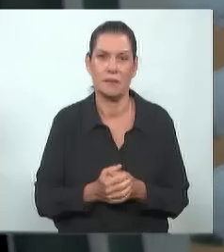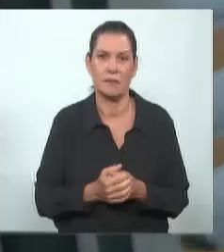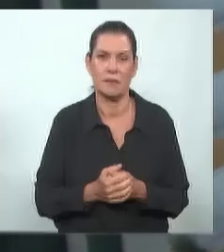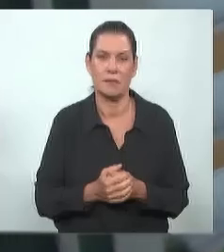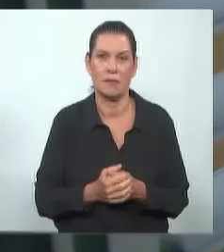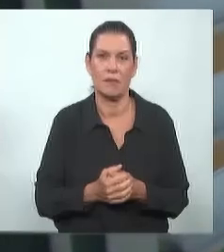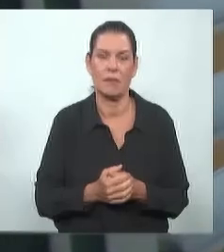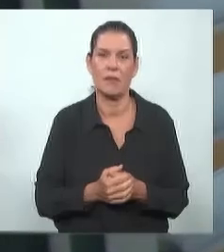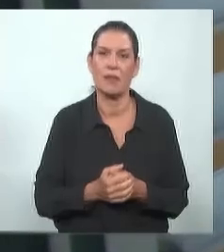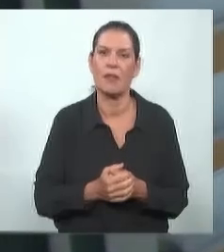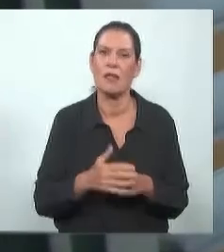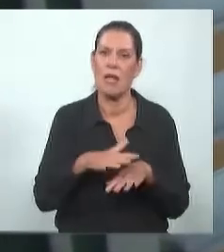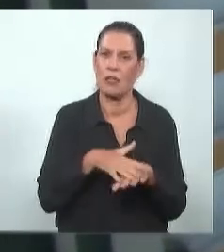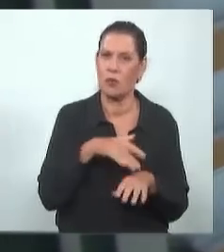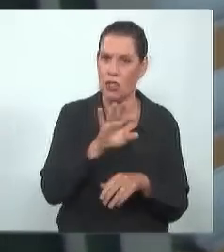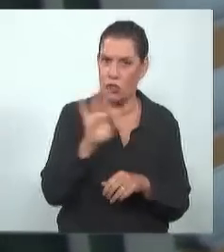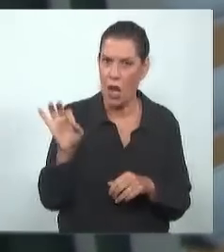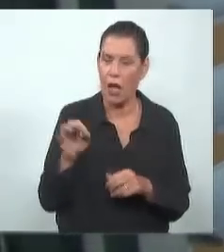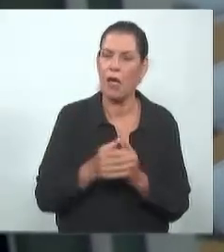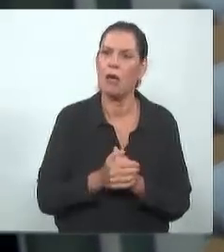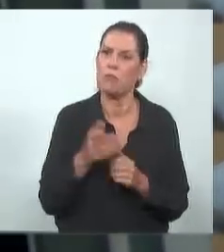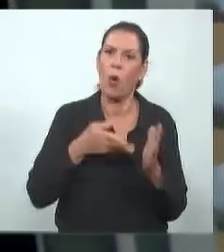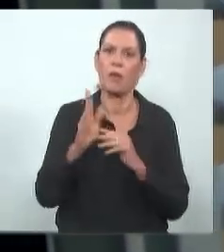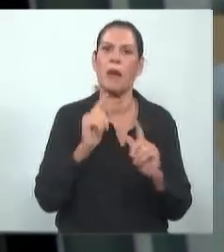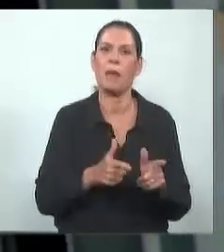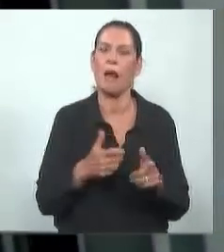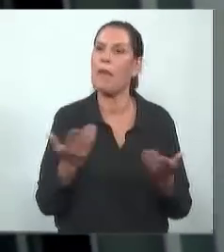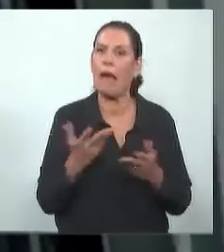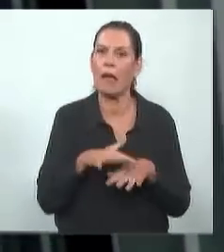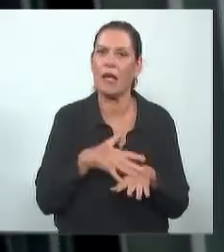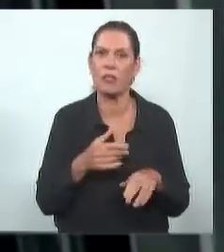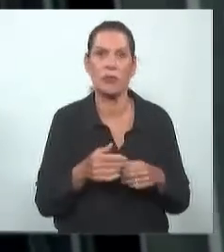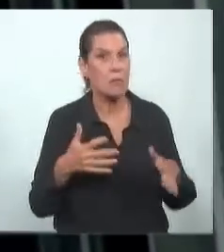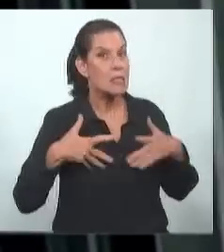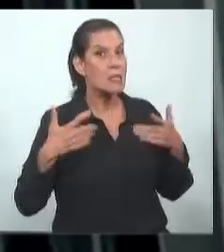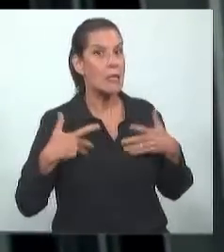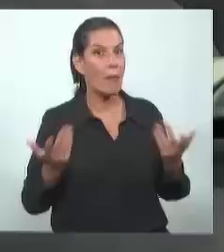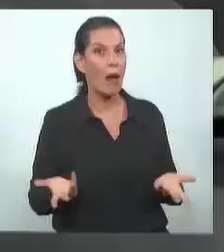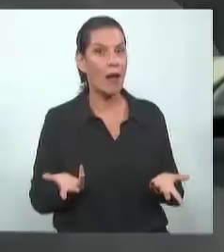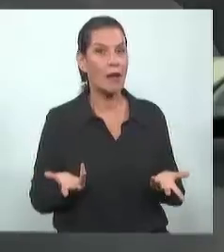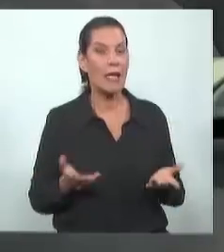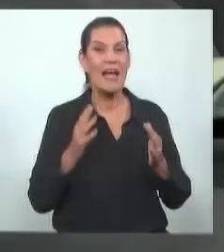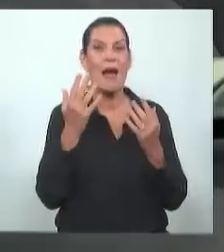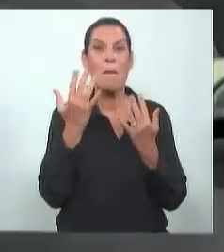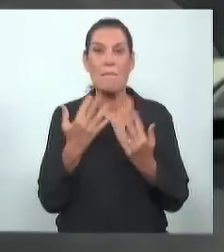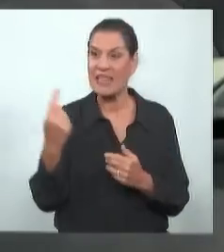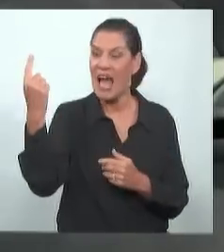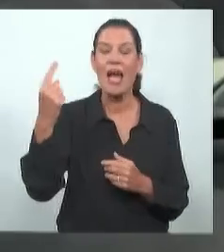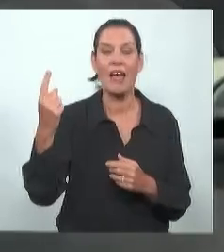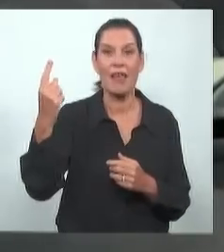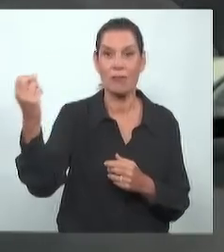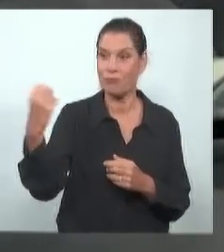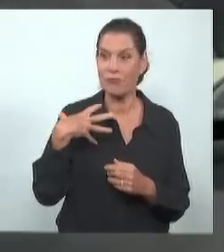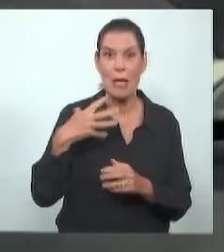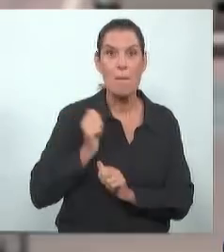התחושה שלכם כשאתם הולכים למלחמה, מה? איזה שמחה. שהיינו קבלים צו מילואים? היינו מתקשרים אחד לשני בכיף, היינו הולכים בכיף. מה